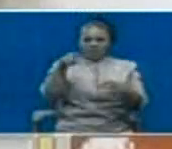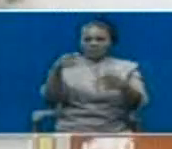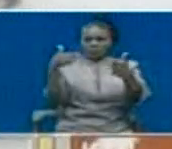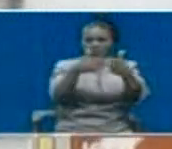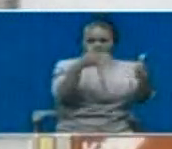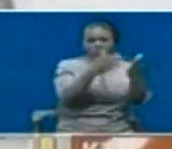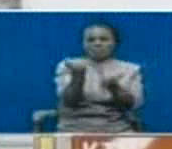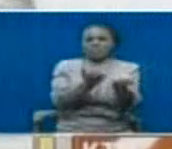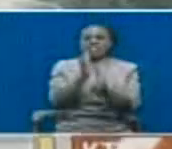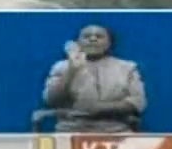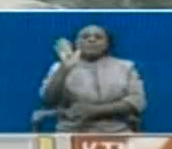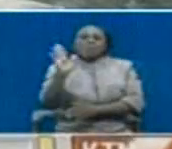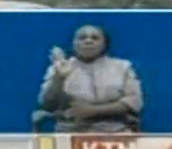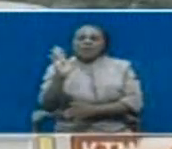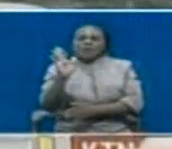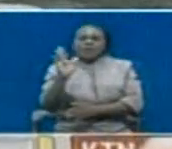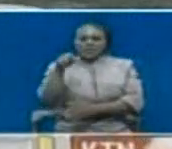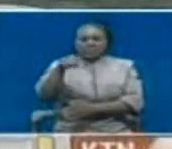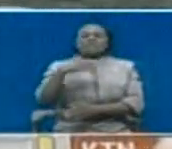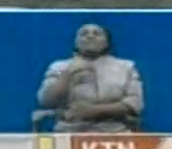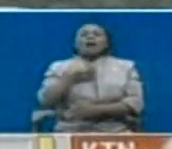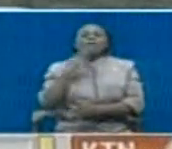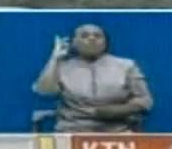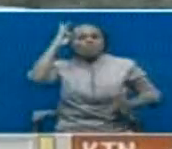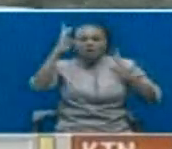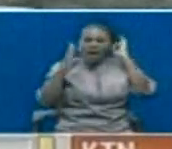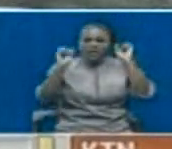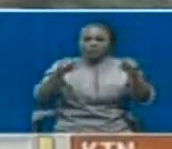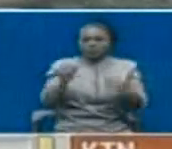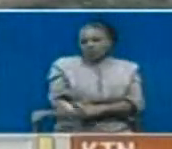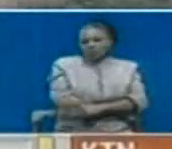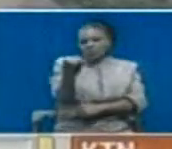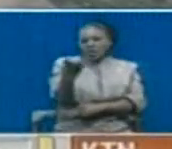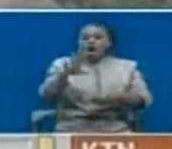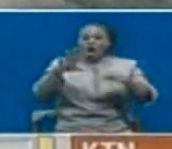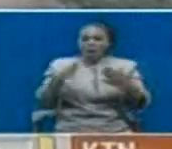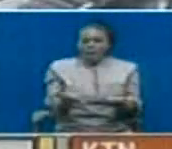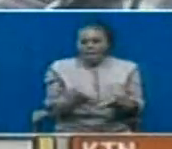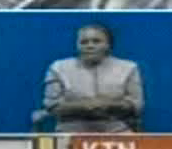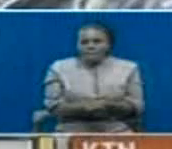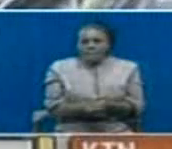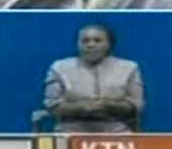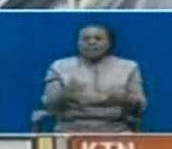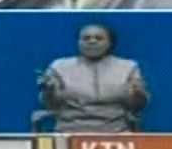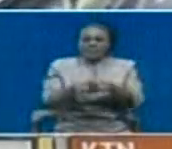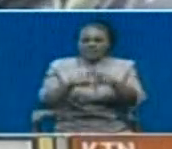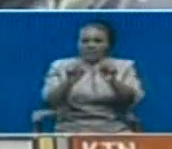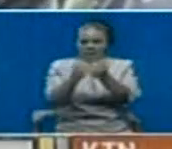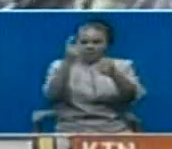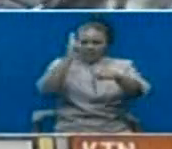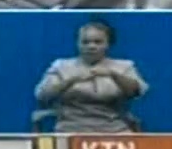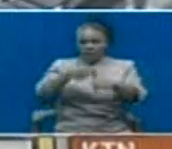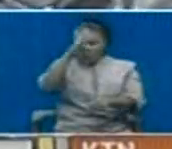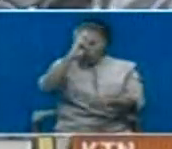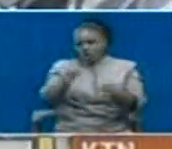kusitisha shughuli zao na biashara zao kwa ujumla, wakihofia uwezekano wa kutokea kwa shambulizi au mlipuko. Kisa hiki kinajiri wakati ambapo maafisa